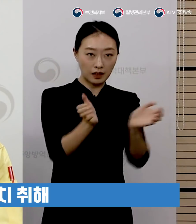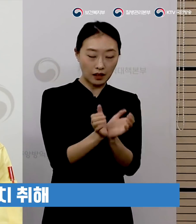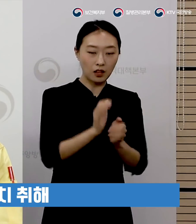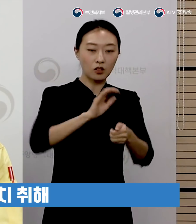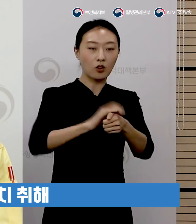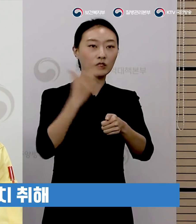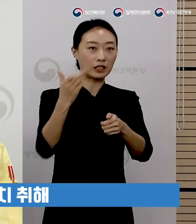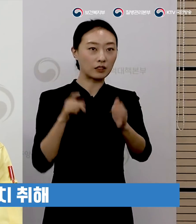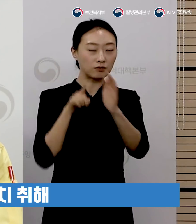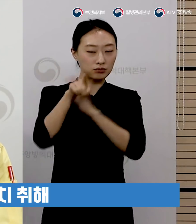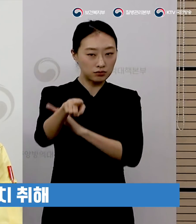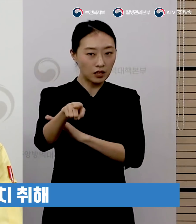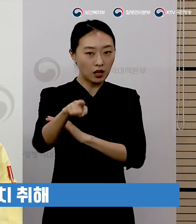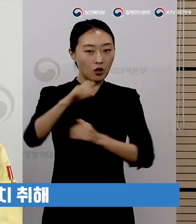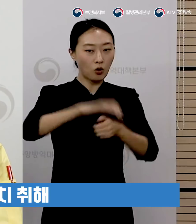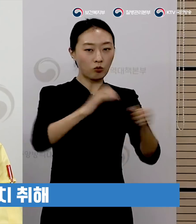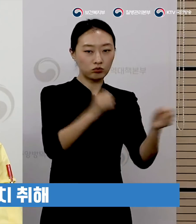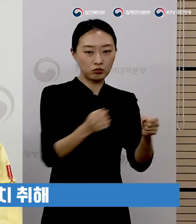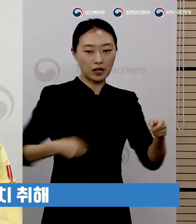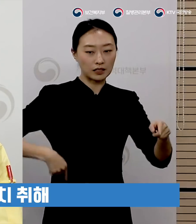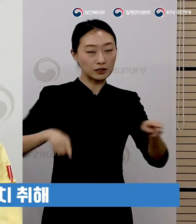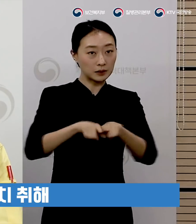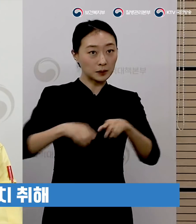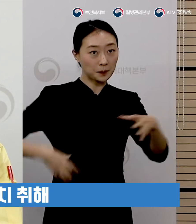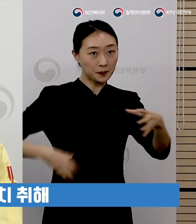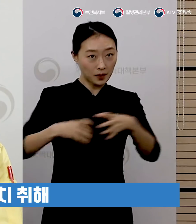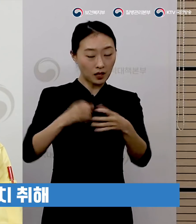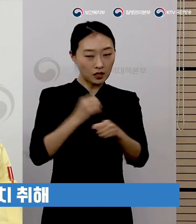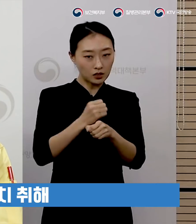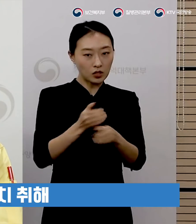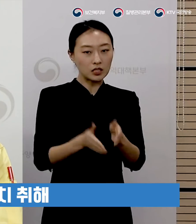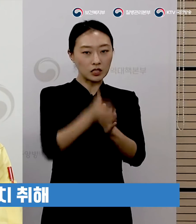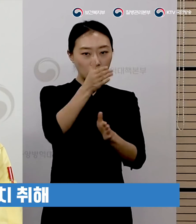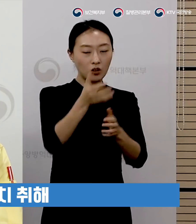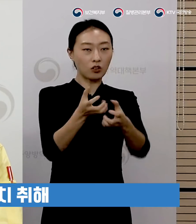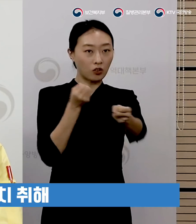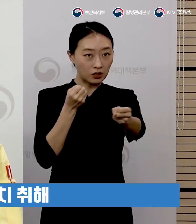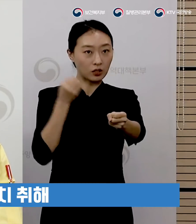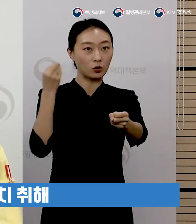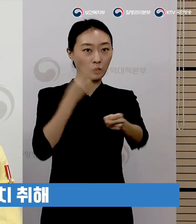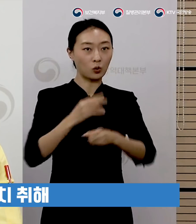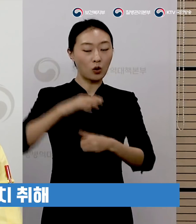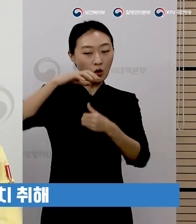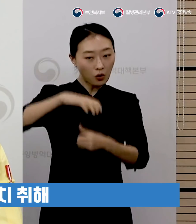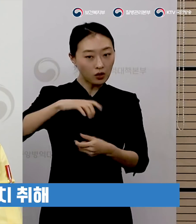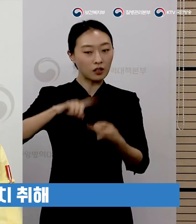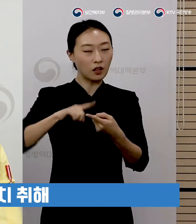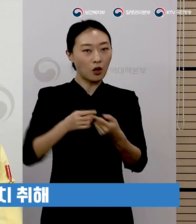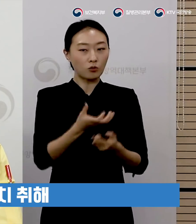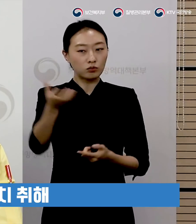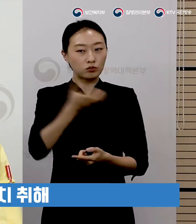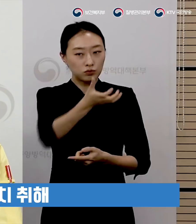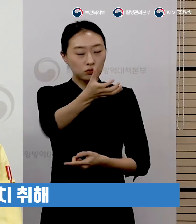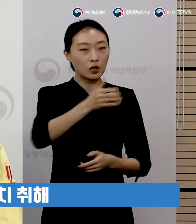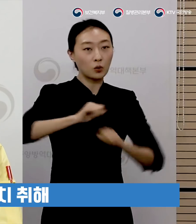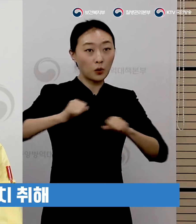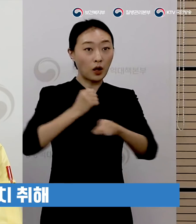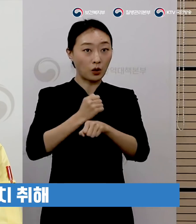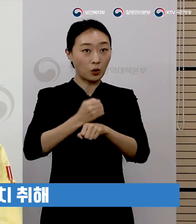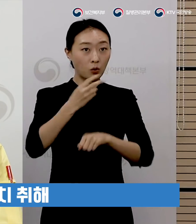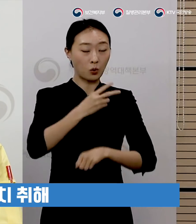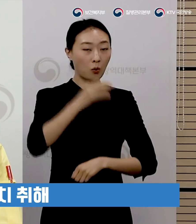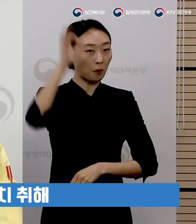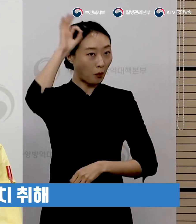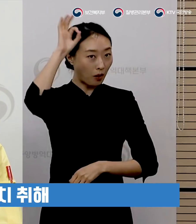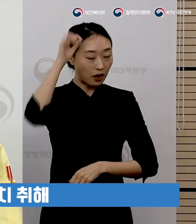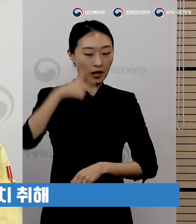경북도와 협력하여 시설격리, 환자 이송 등의 조치를 취하고 있으며 포항, 김천,